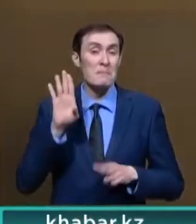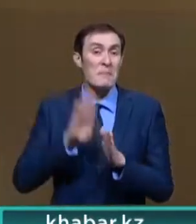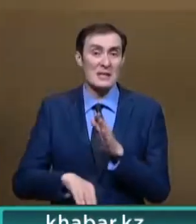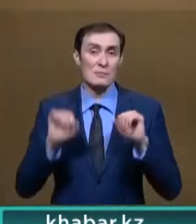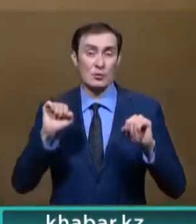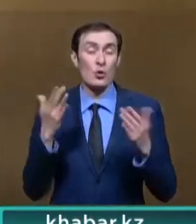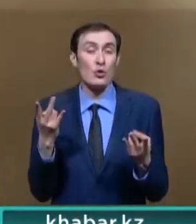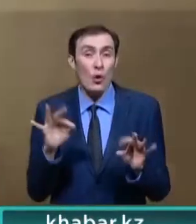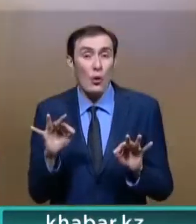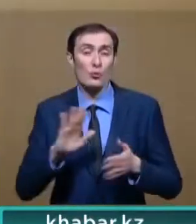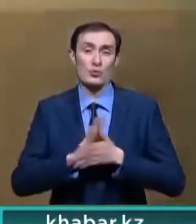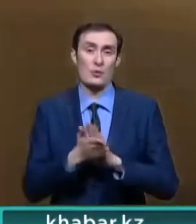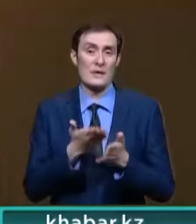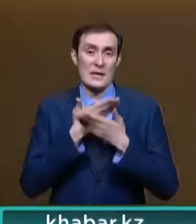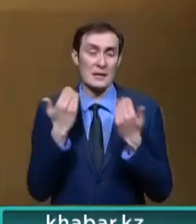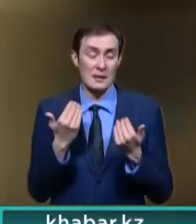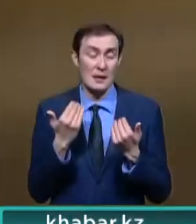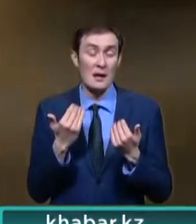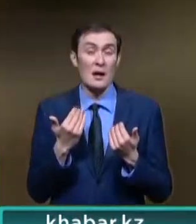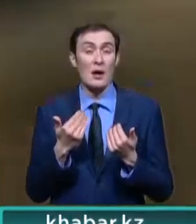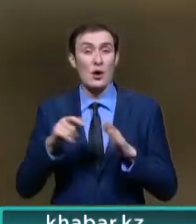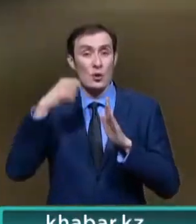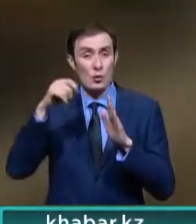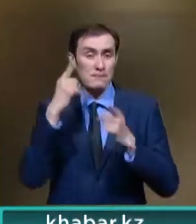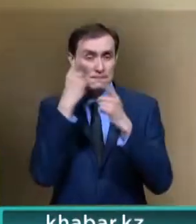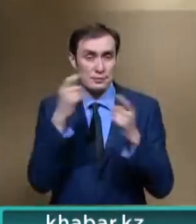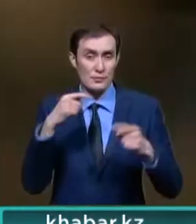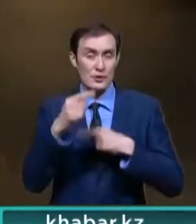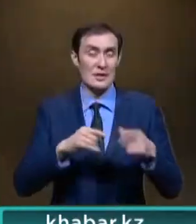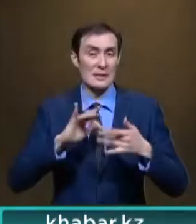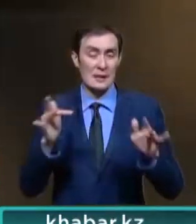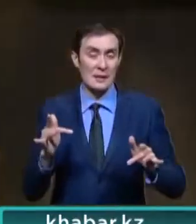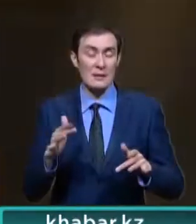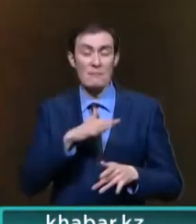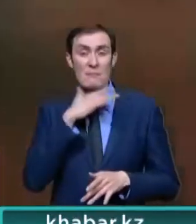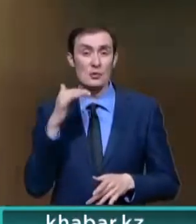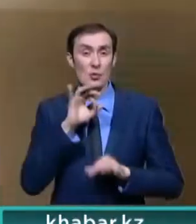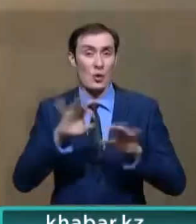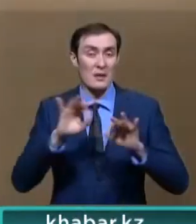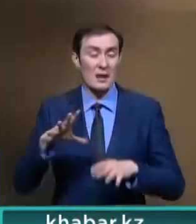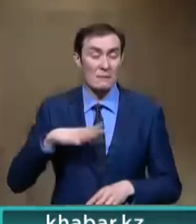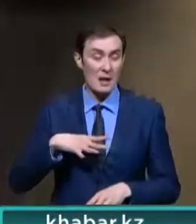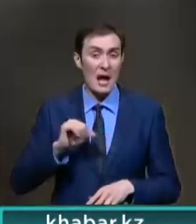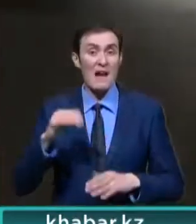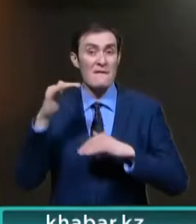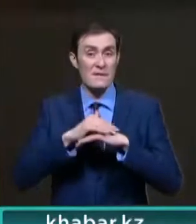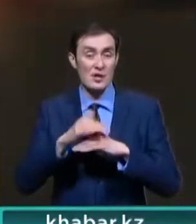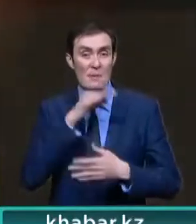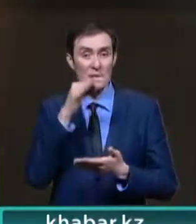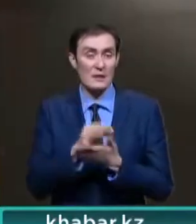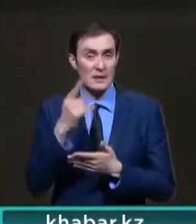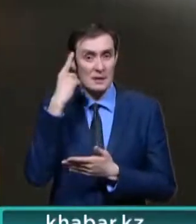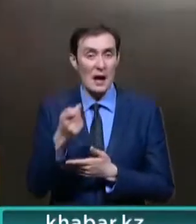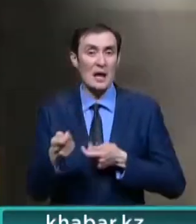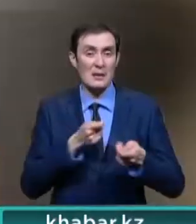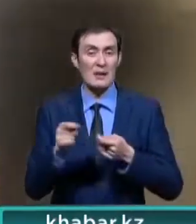вот условий в родном селе нет никаких ролик быстро разлетелся по сети и набрал массу комментариев а уже к вечеру ответ поступил и